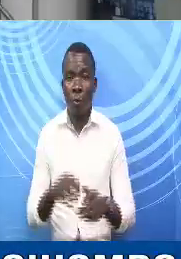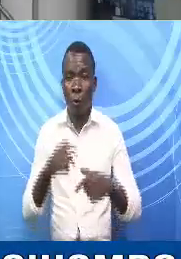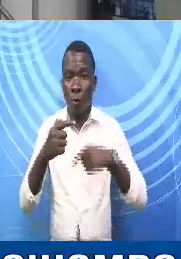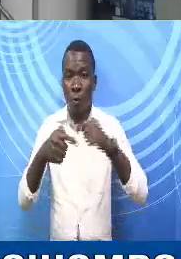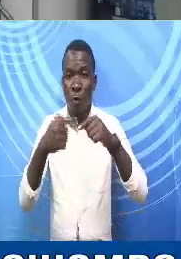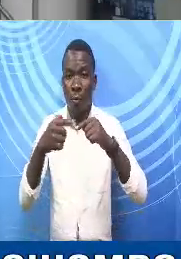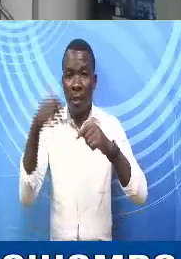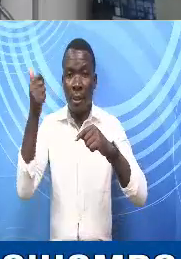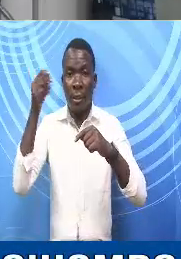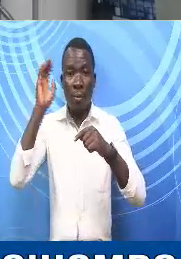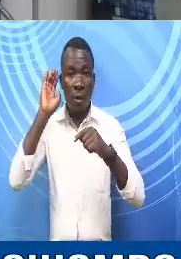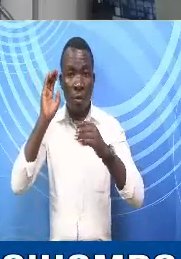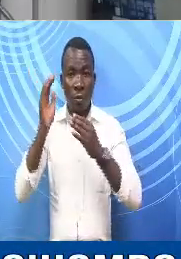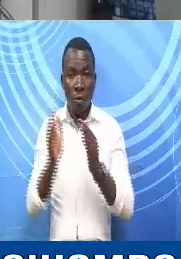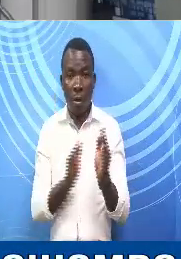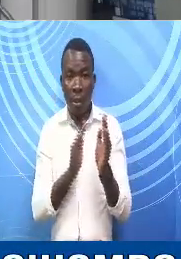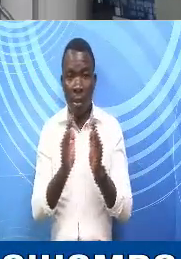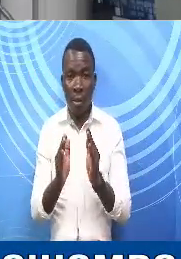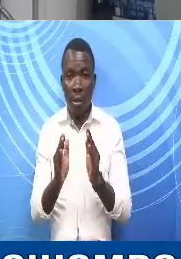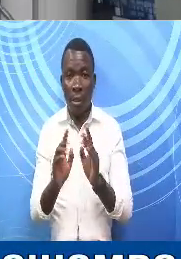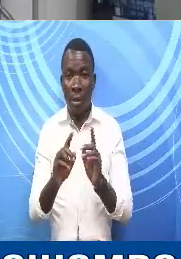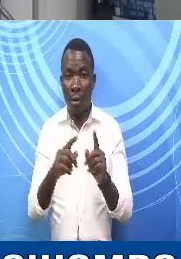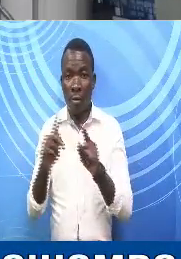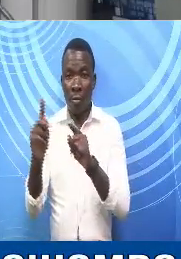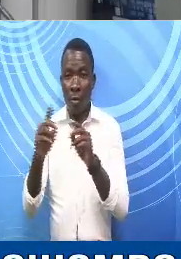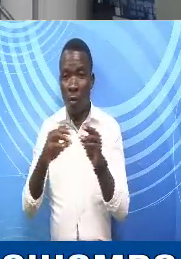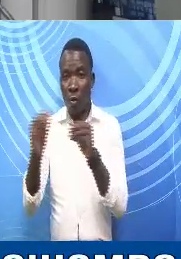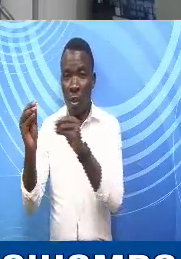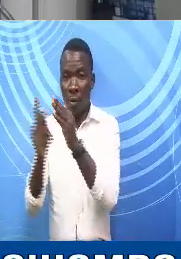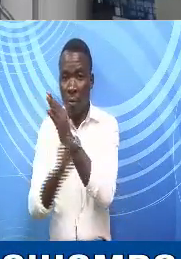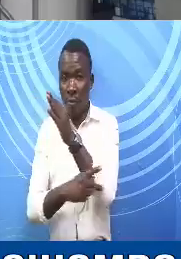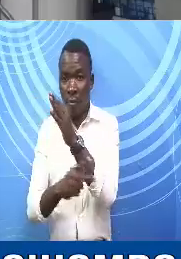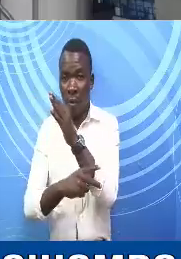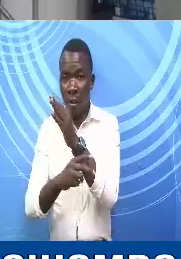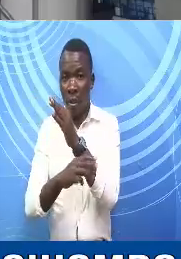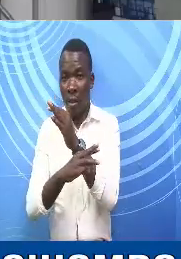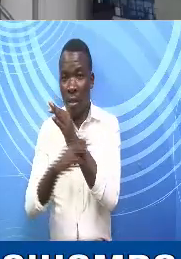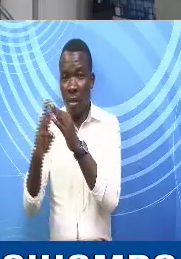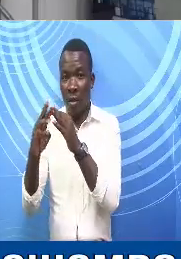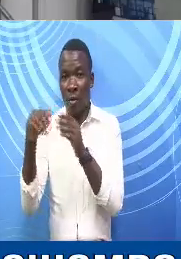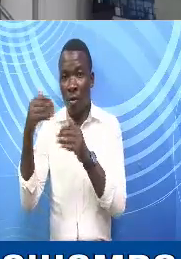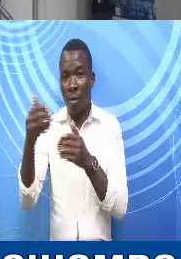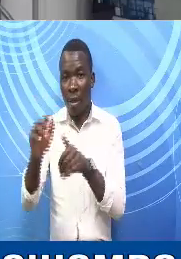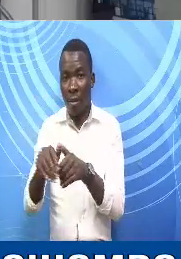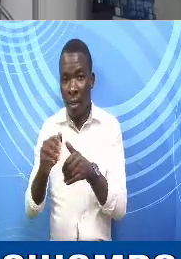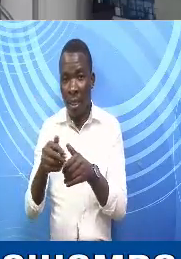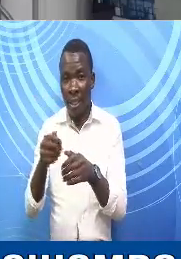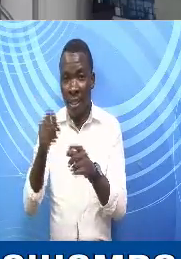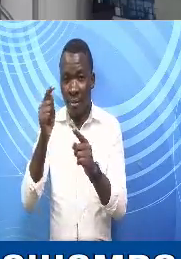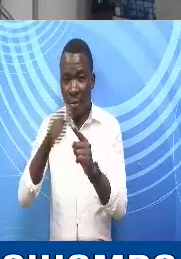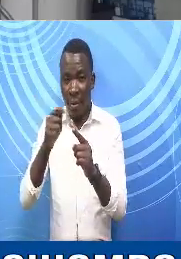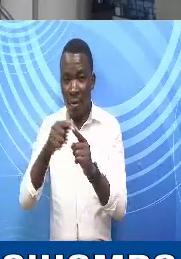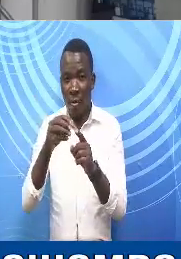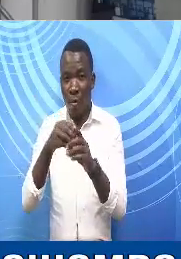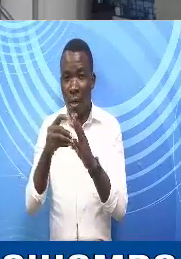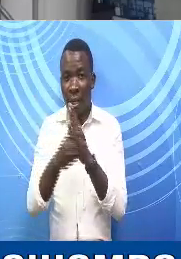Dukomeje n'andi makuru twabateguriye reka twerekeze mu ntara y'Iburengerazuba aho nyuma yaho abahinzi b'ibitunguru bo mu karere ka